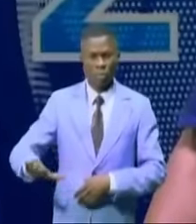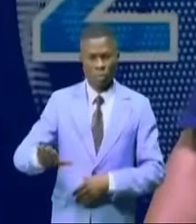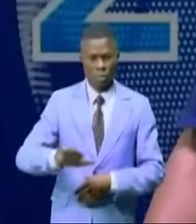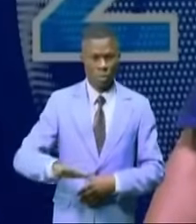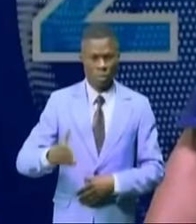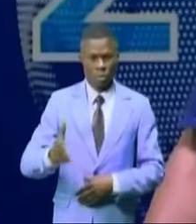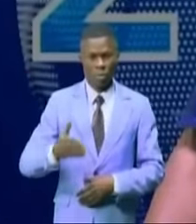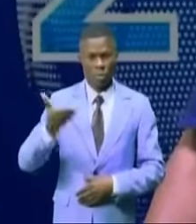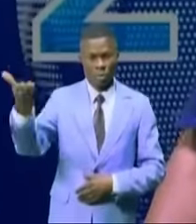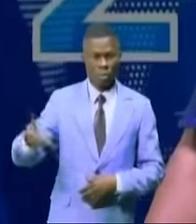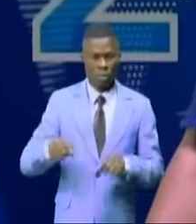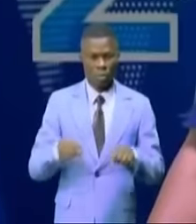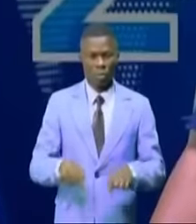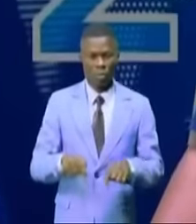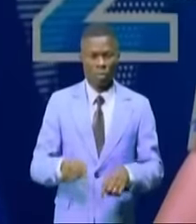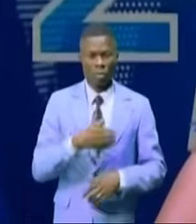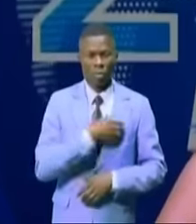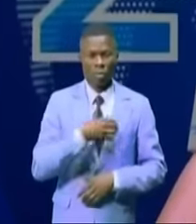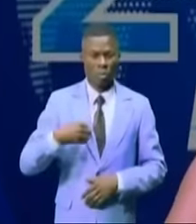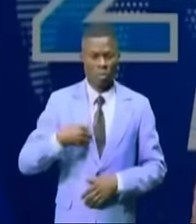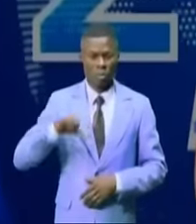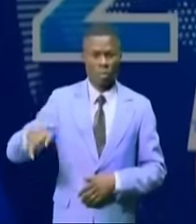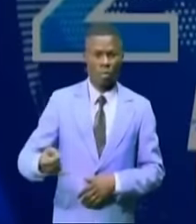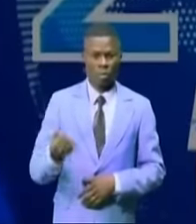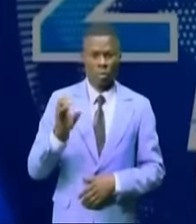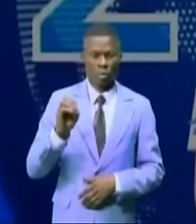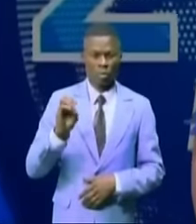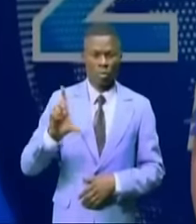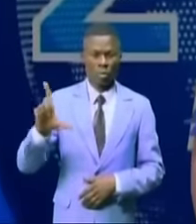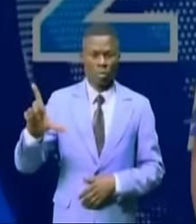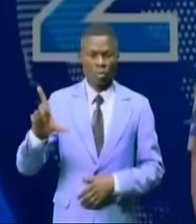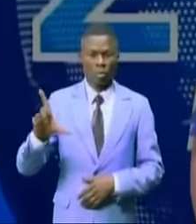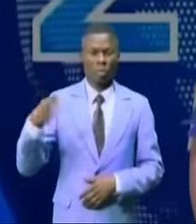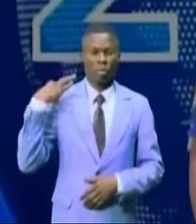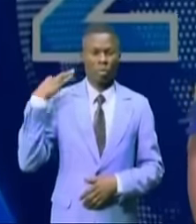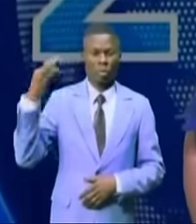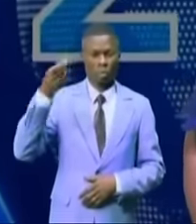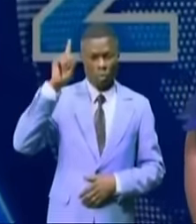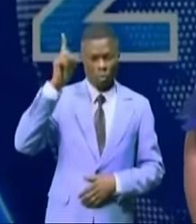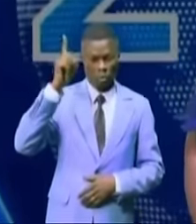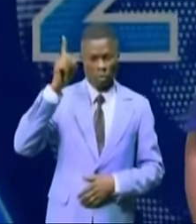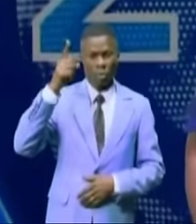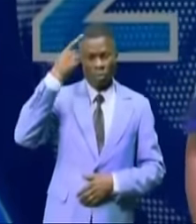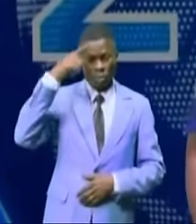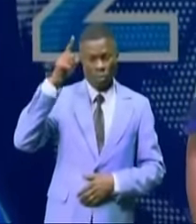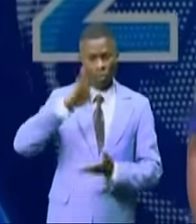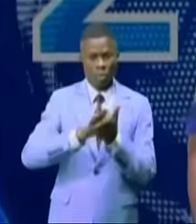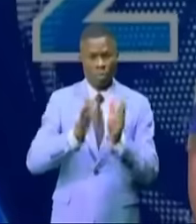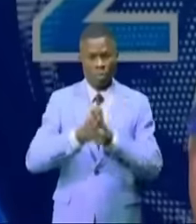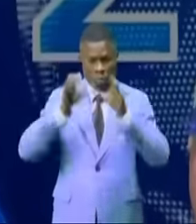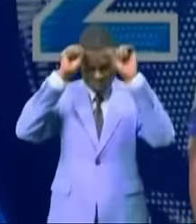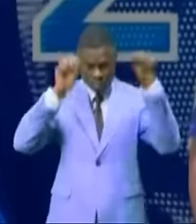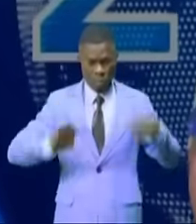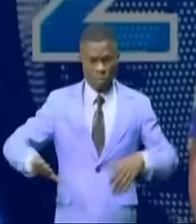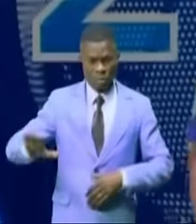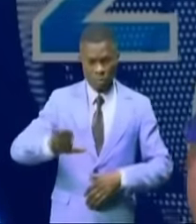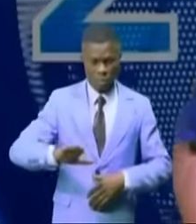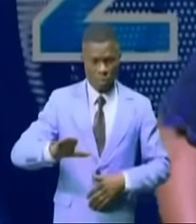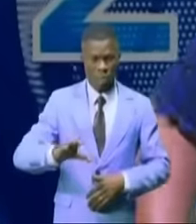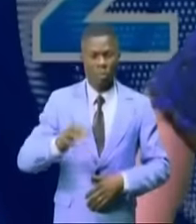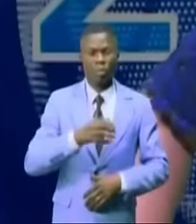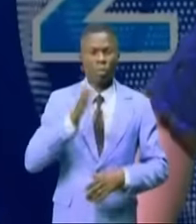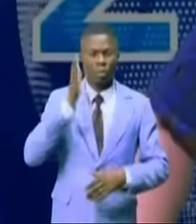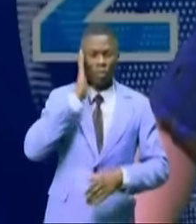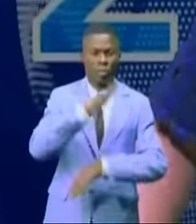Une invitée dans ce journal, il s'agit de Madame Joëlle Billet. Elle est l'une de candidates à la magistrature suprême.